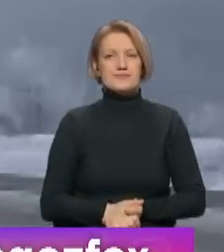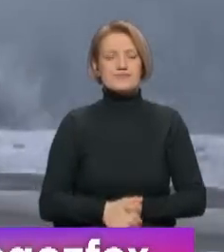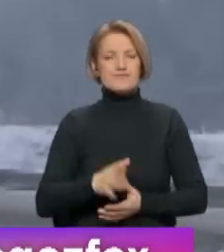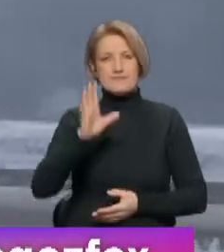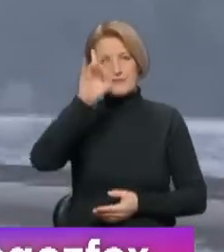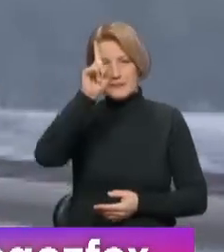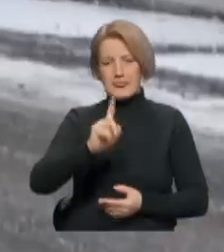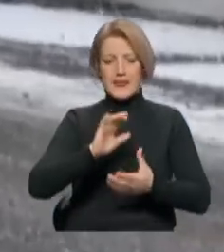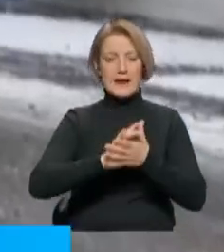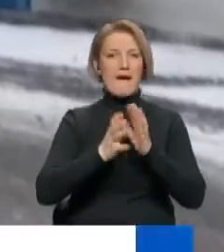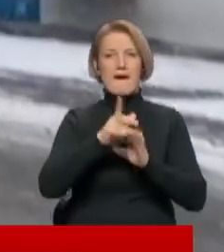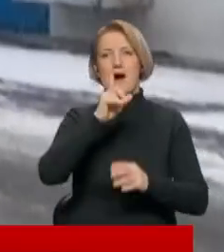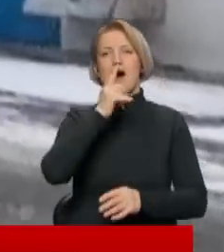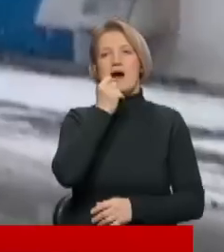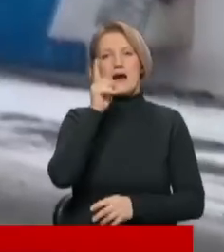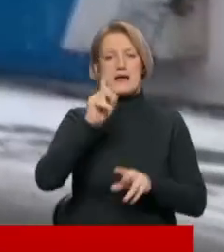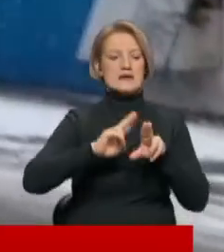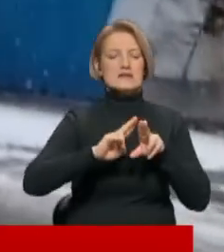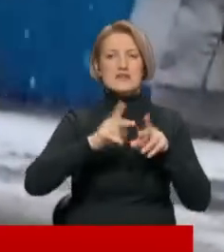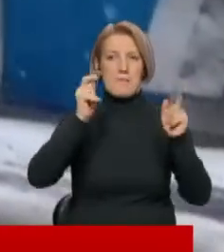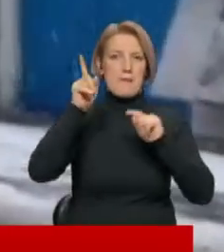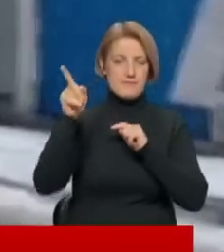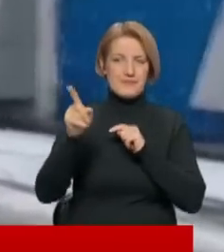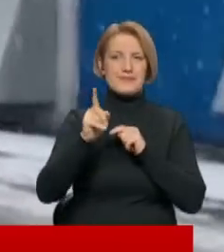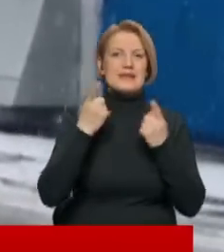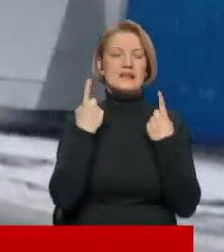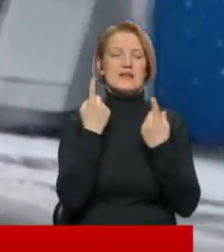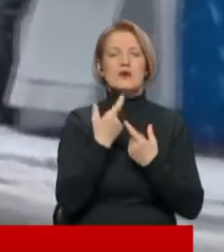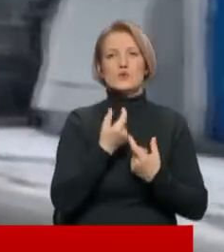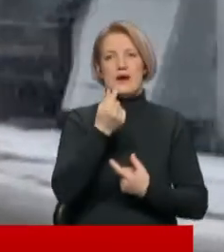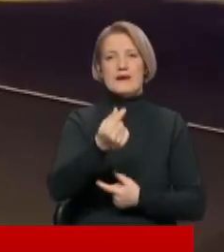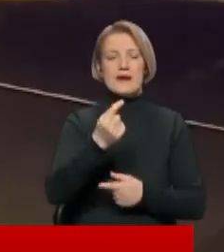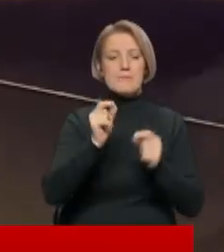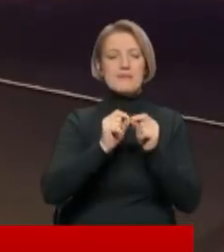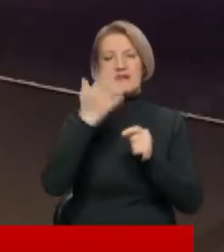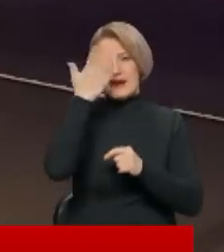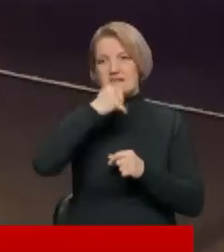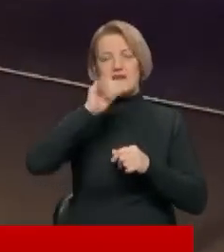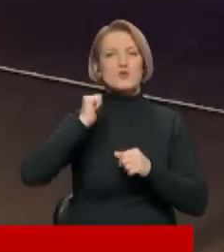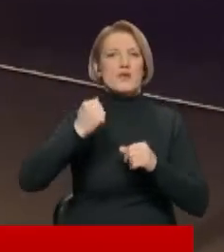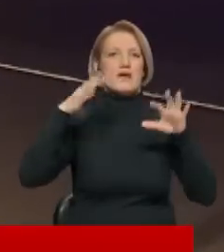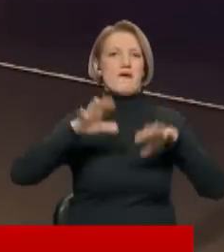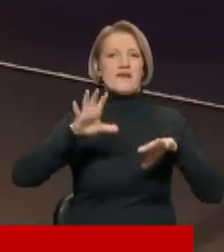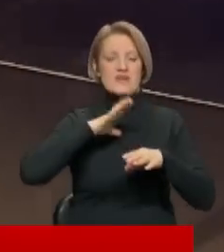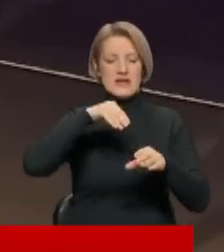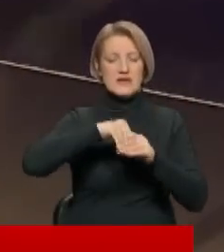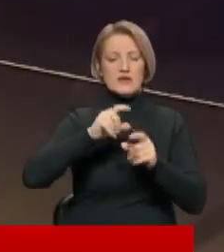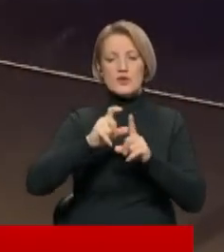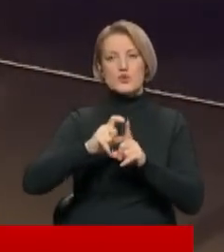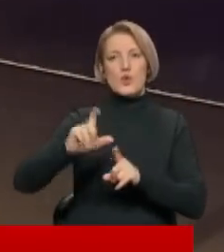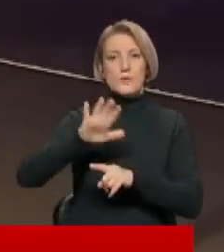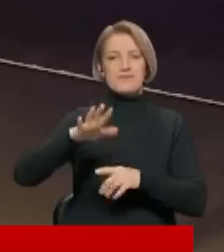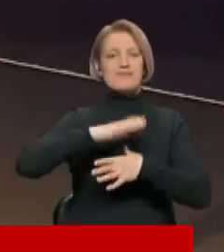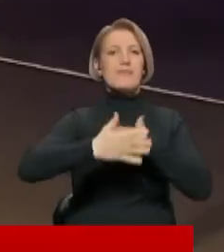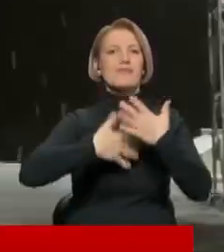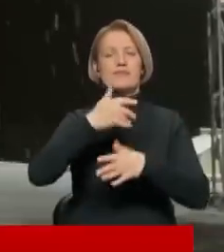mevsimin ilk karı Ankara'da Kızılcahamam'a düştü yetkililer uyardı Batı Karadeniz'de kuvvetli yağış var iç ve Doğu kesimler kar ve Karla